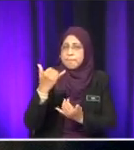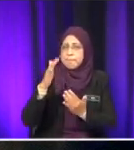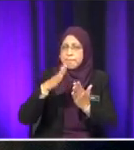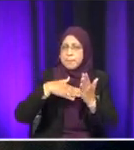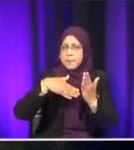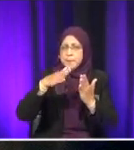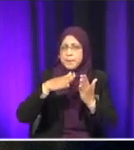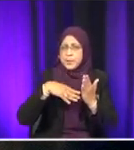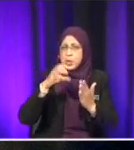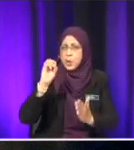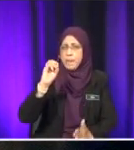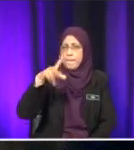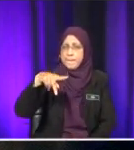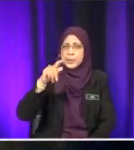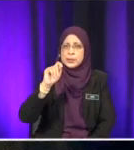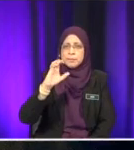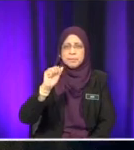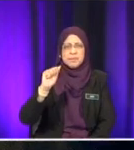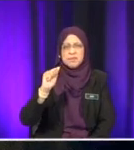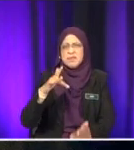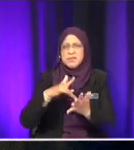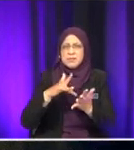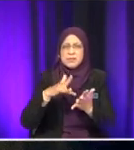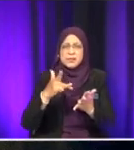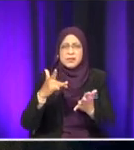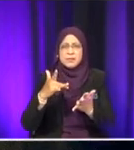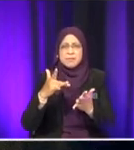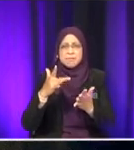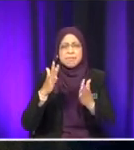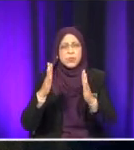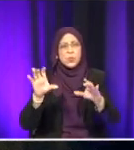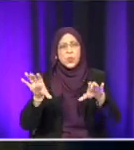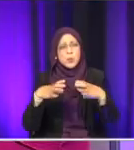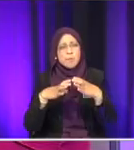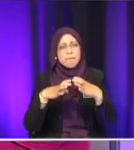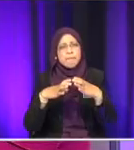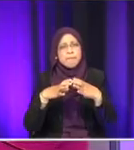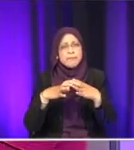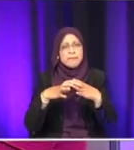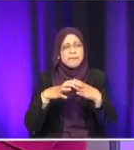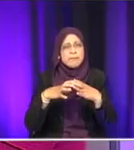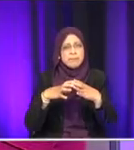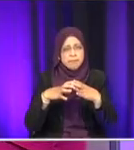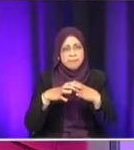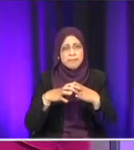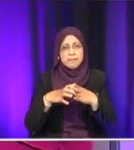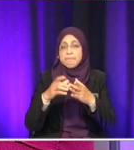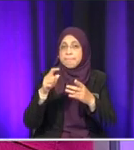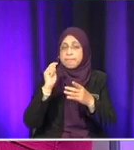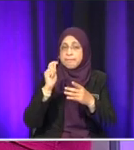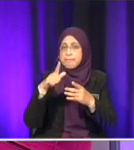optical nih jarang-jarang diketengahkan berbanding dengan aliran realisme